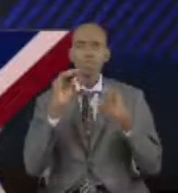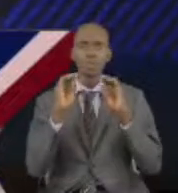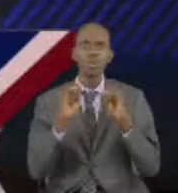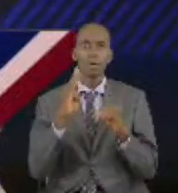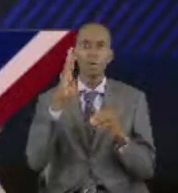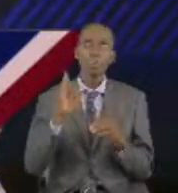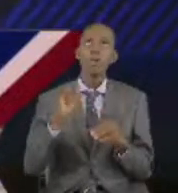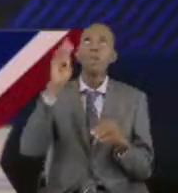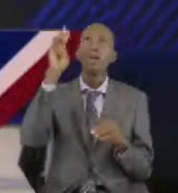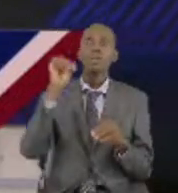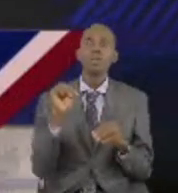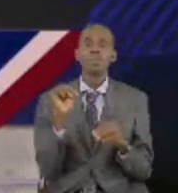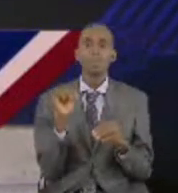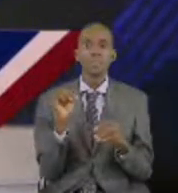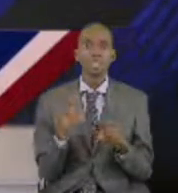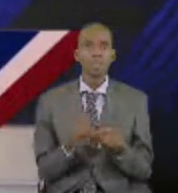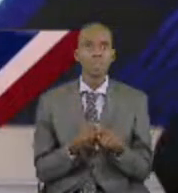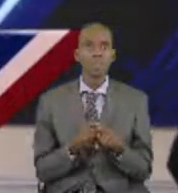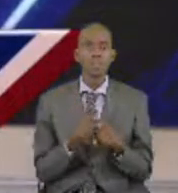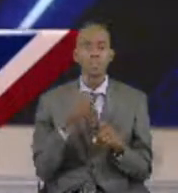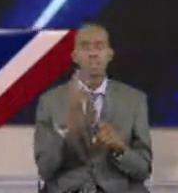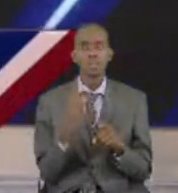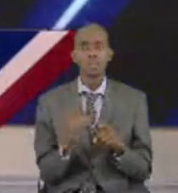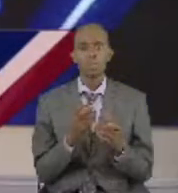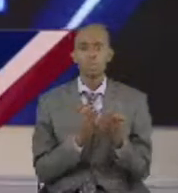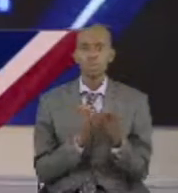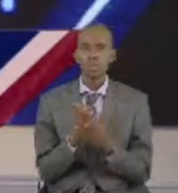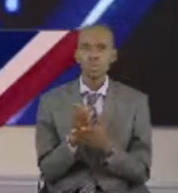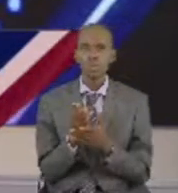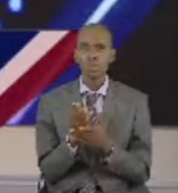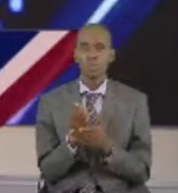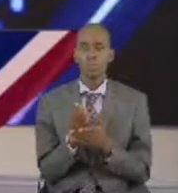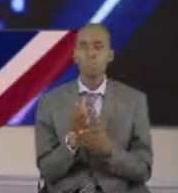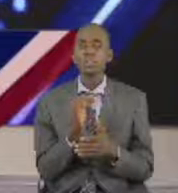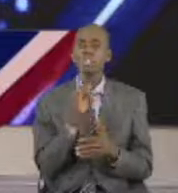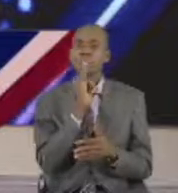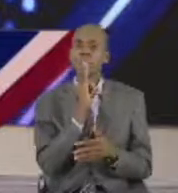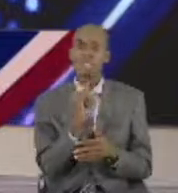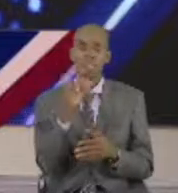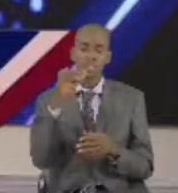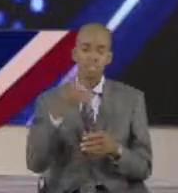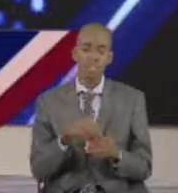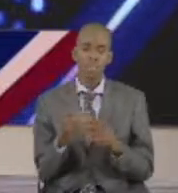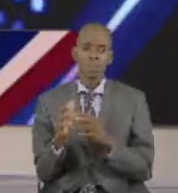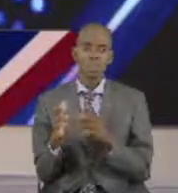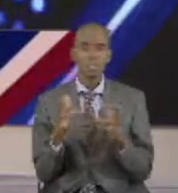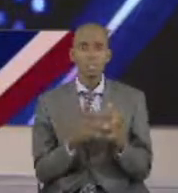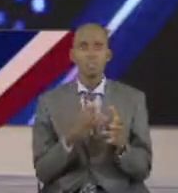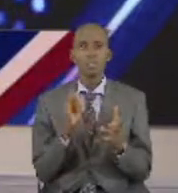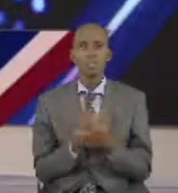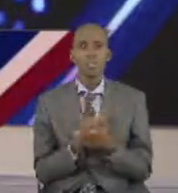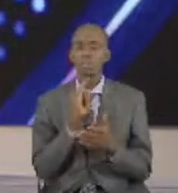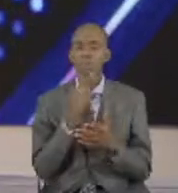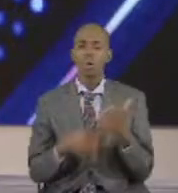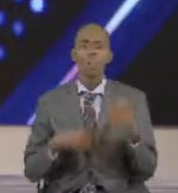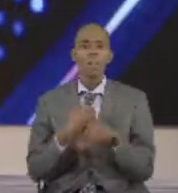21. Et si du moins vous l'avez entendu, et si conformément à la vérité qui est en Jésus, C'est ce